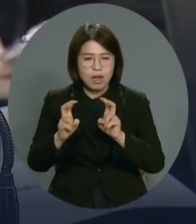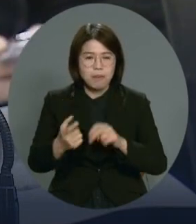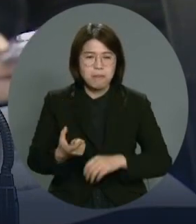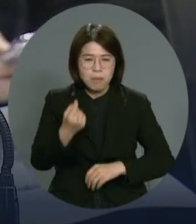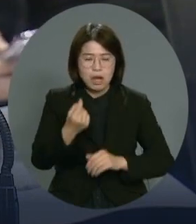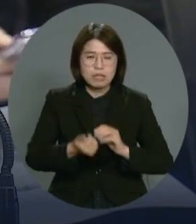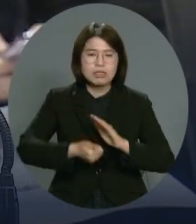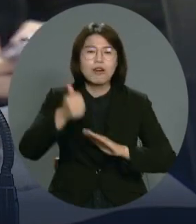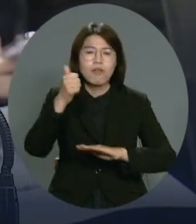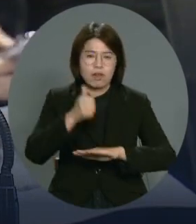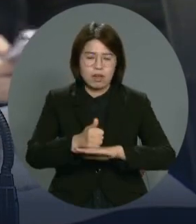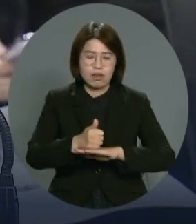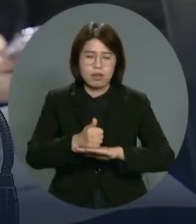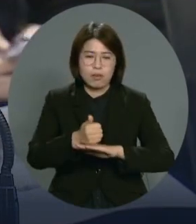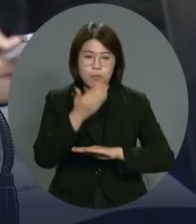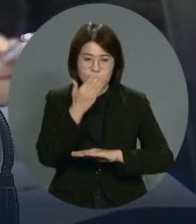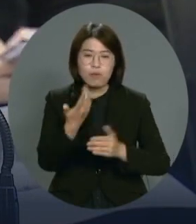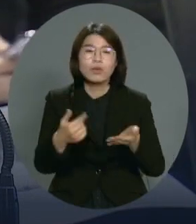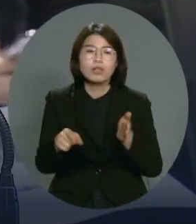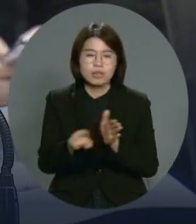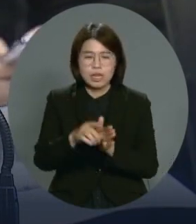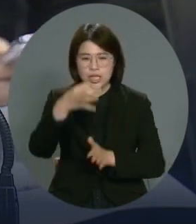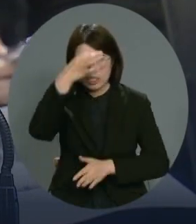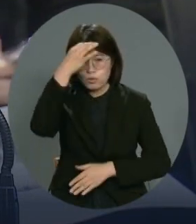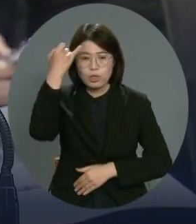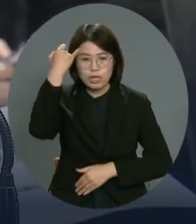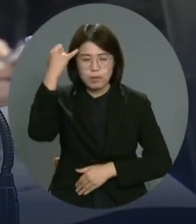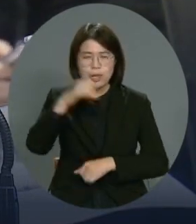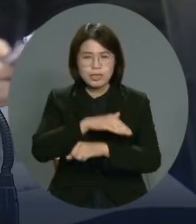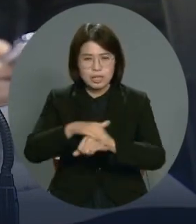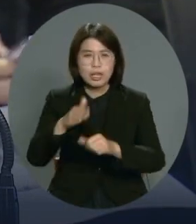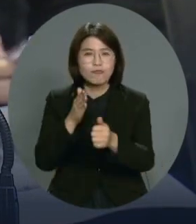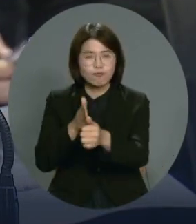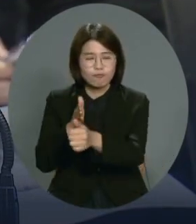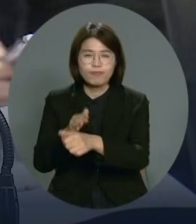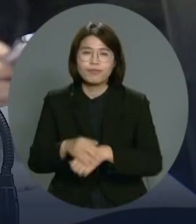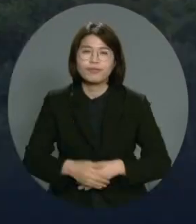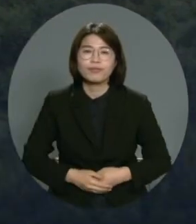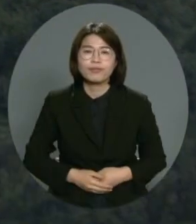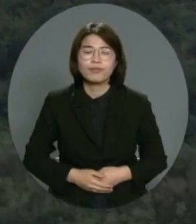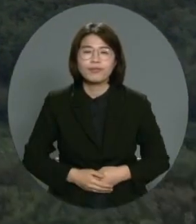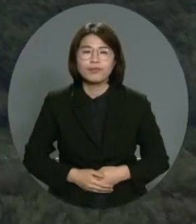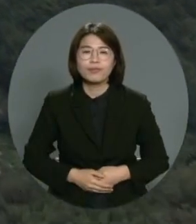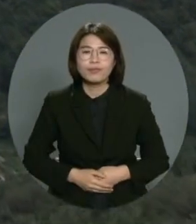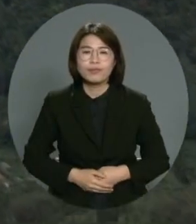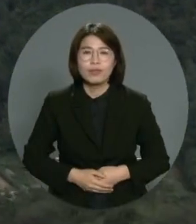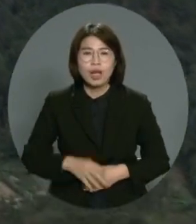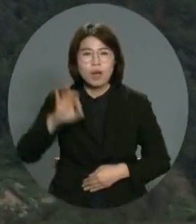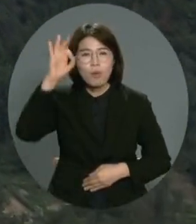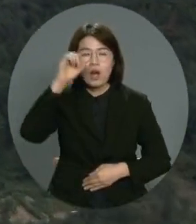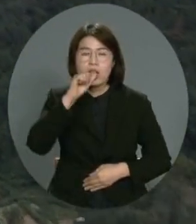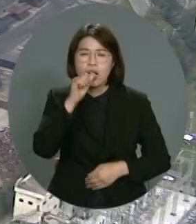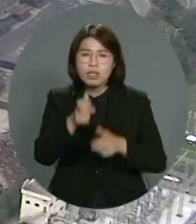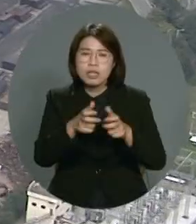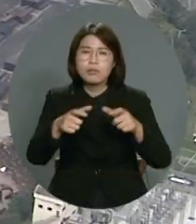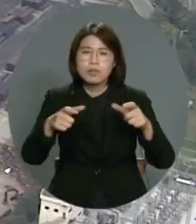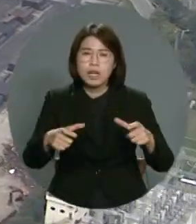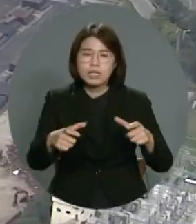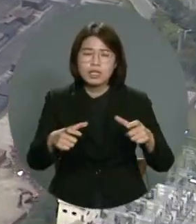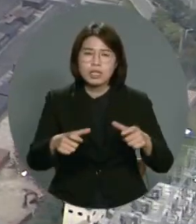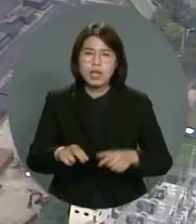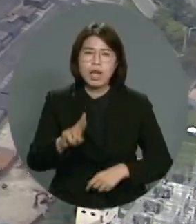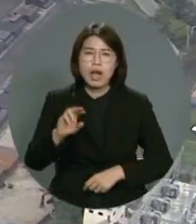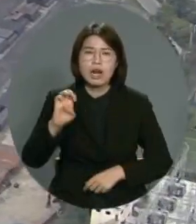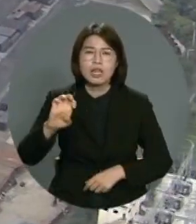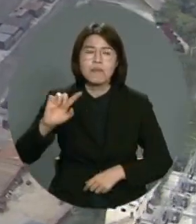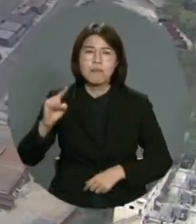조속히 가시적 성과를 이룰 수 있도록 기술 개발에 책임감 있게 임해 주시기를 당부드립니다. 포항 철강 산단을 RE100